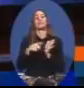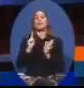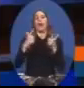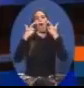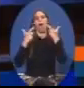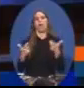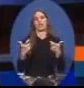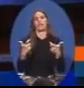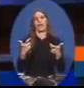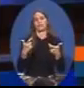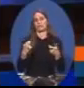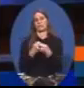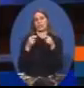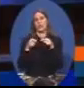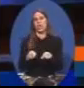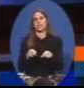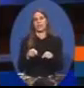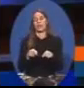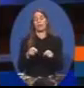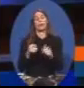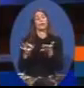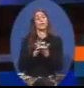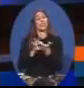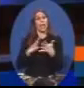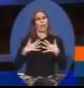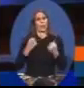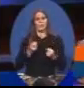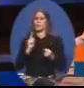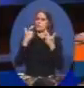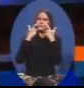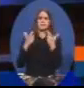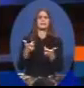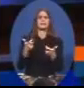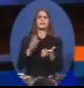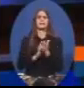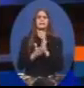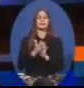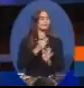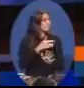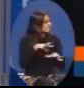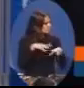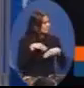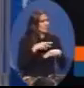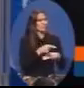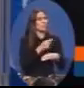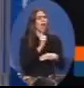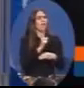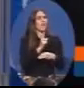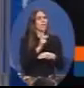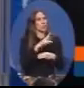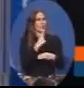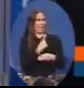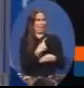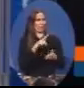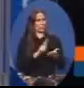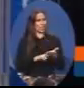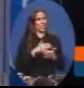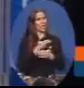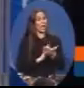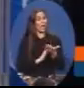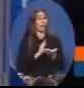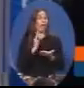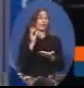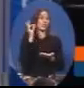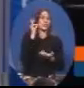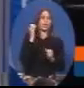אכיפה בנושא הזה מצד משרד הבריאות, נקודה. אני מסכים, אבל אגב, יש טענה מוצדקת, לפחות חלק מהאנשים קשה